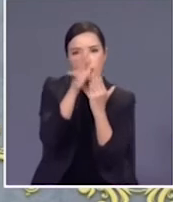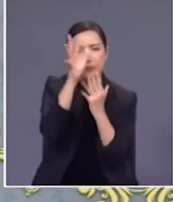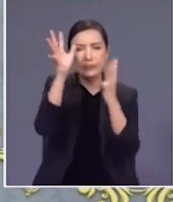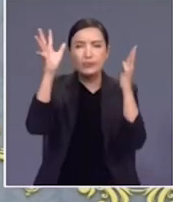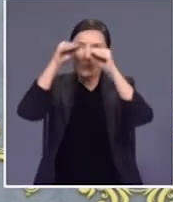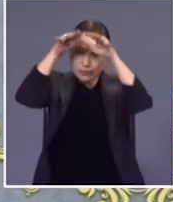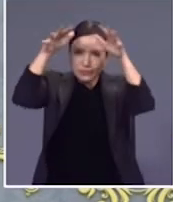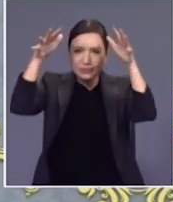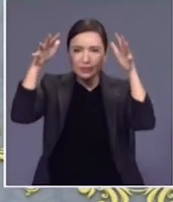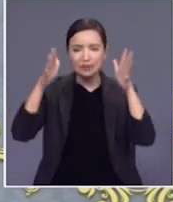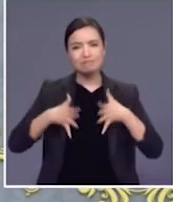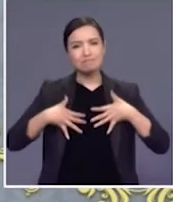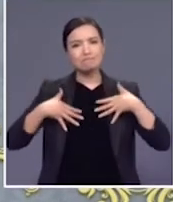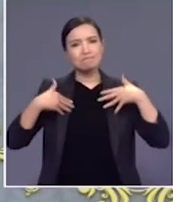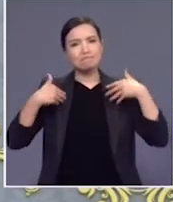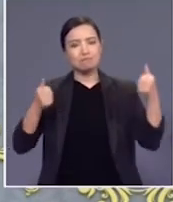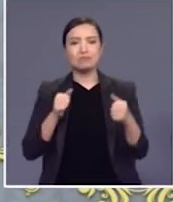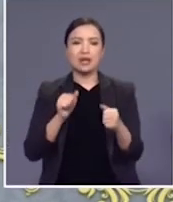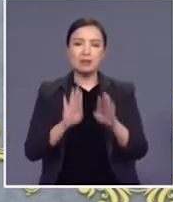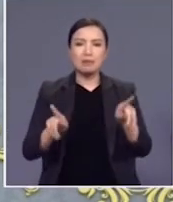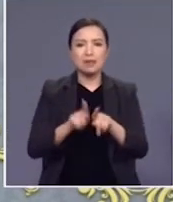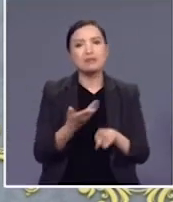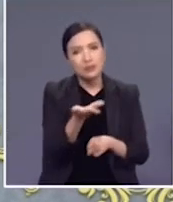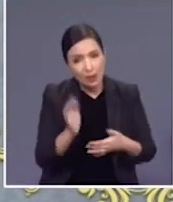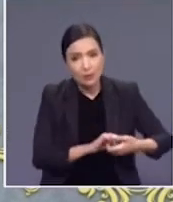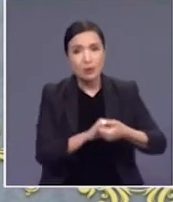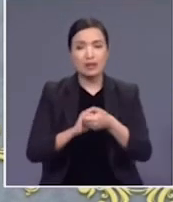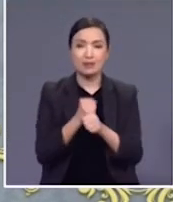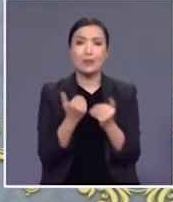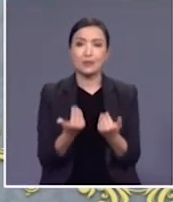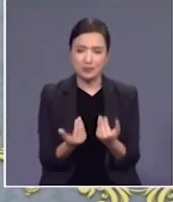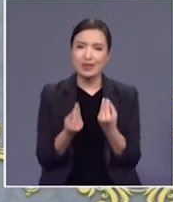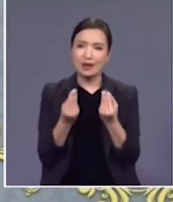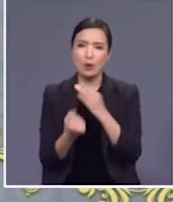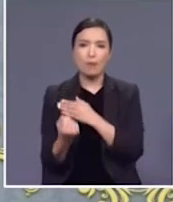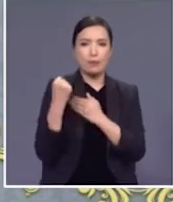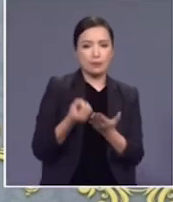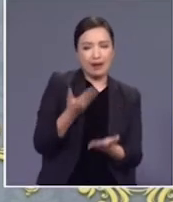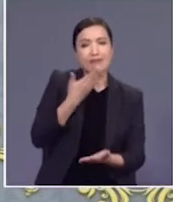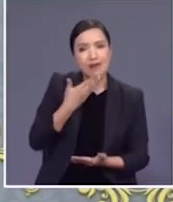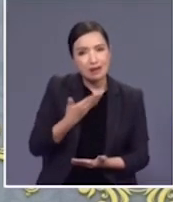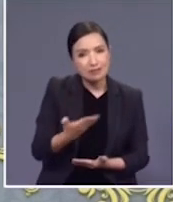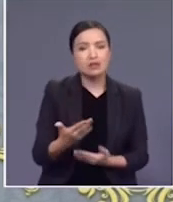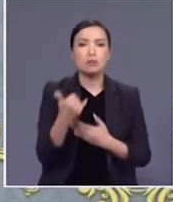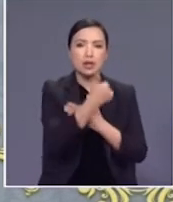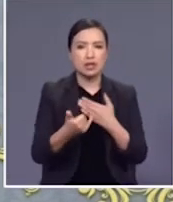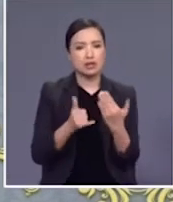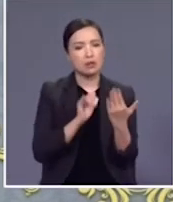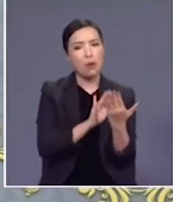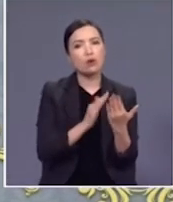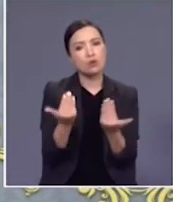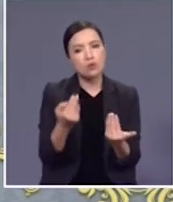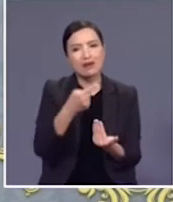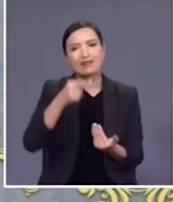เย็นเปรียบเสมือนกับสิ่งที่เรากำลังทำร่วมกันในวันนี้นะครับทั้งนี้ก็เพื่อความมั่นคงมั่งคั่งยั่งยืนของประเทศชาติและลูกหลาน